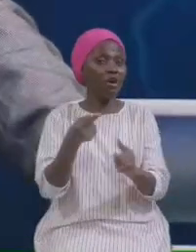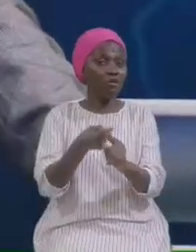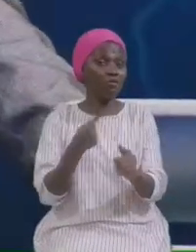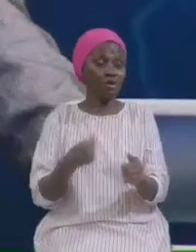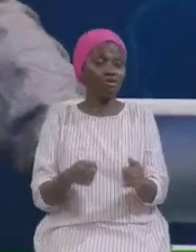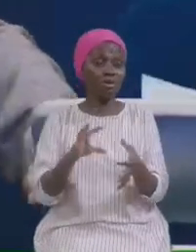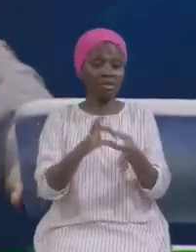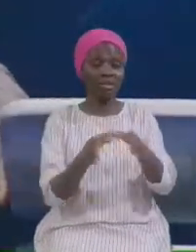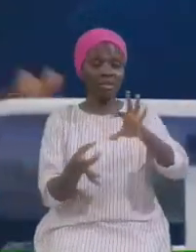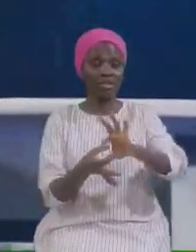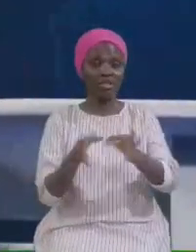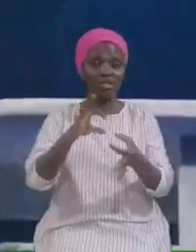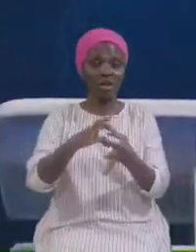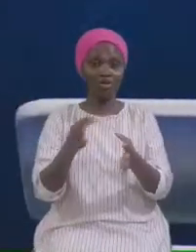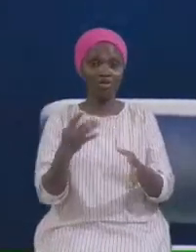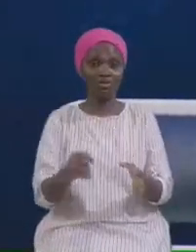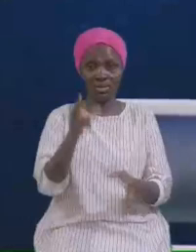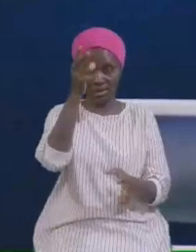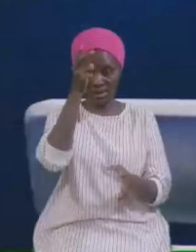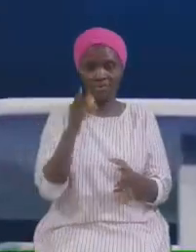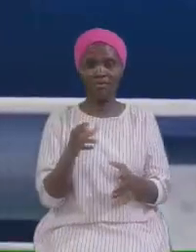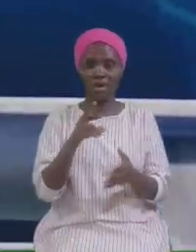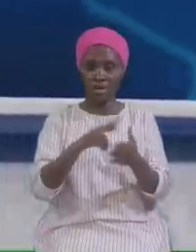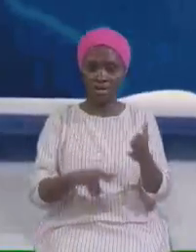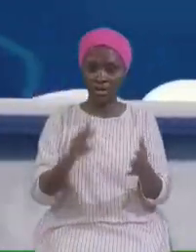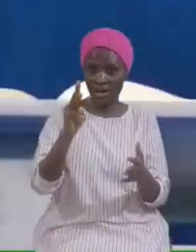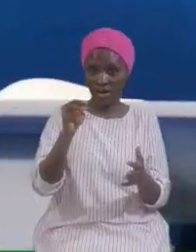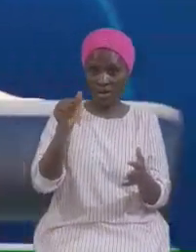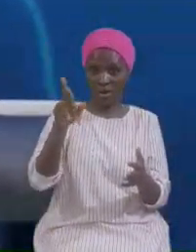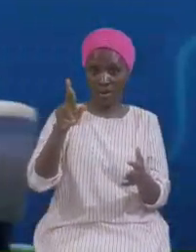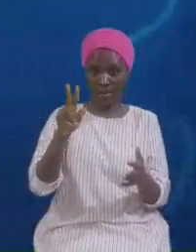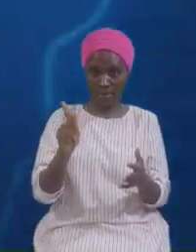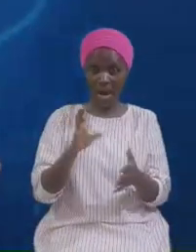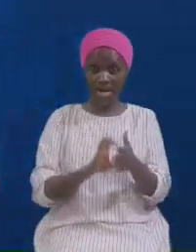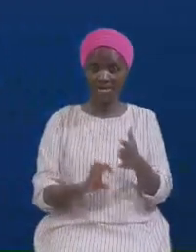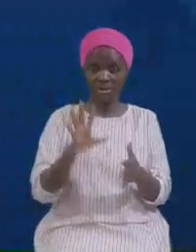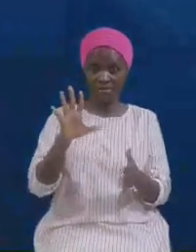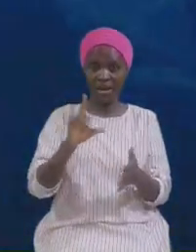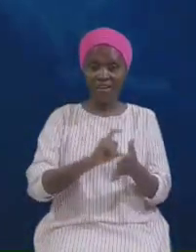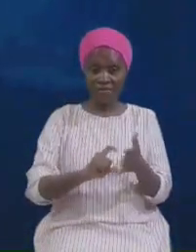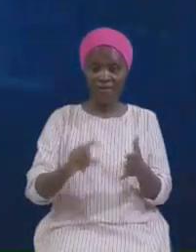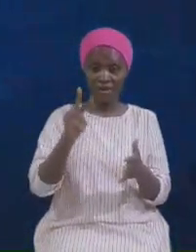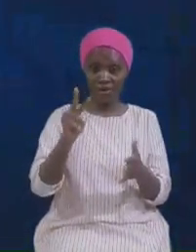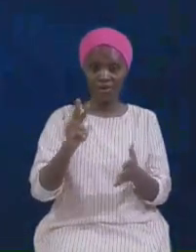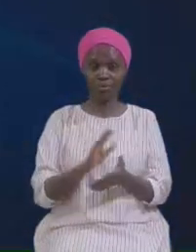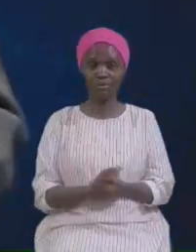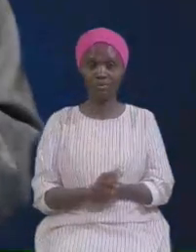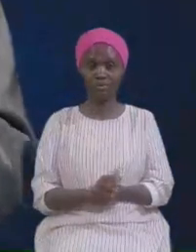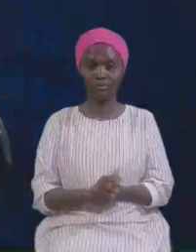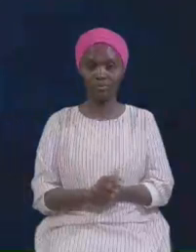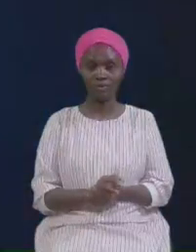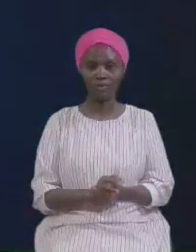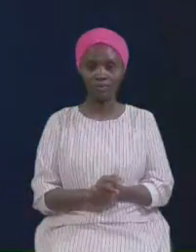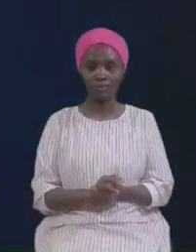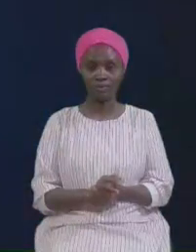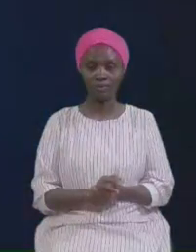diable. Voyons Marc au chapitre 5. Je vous lis à partir du verset 2.